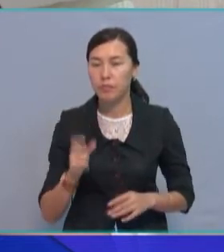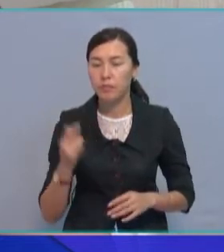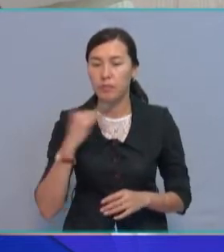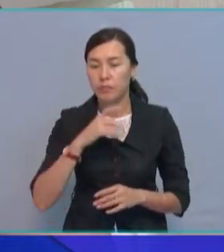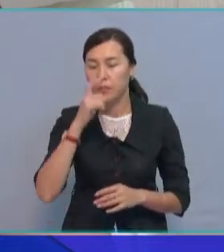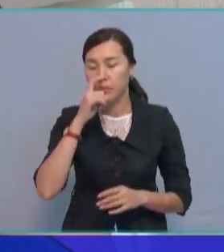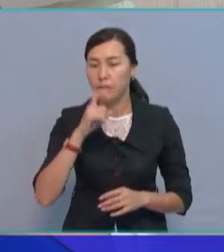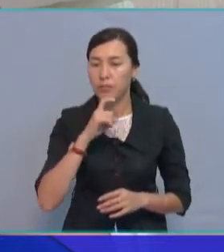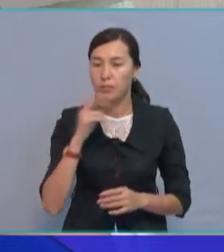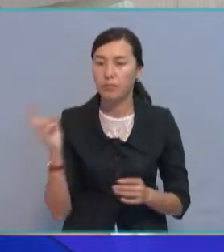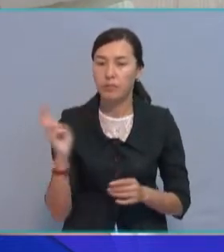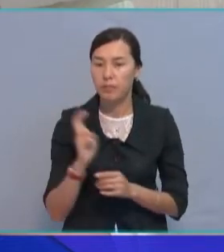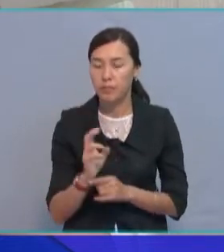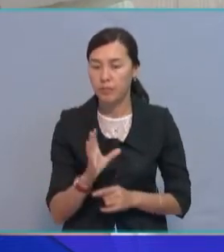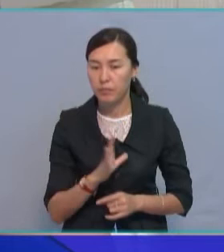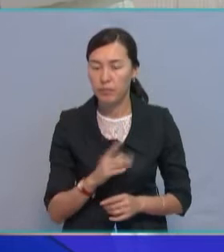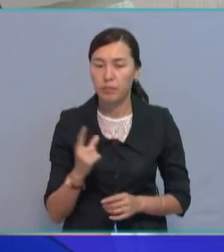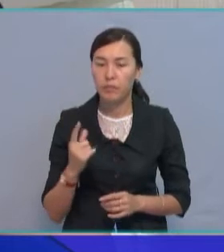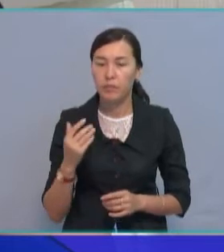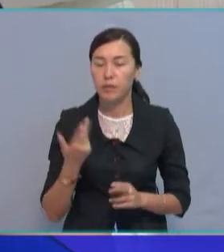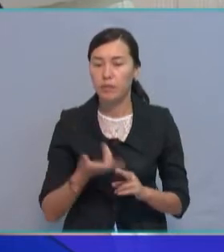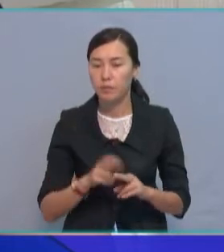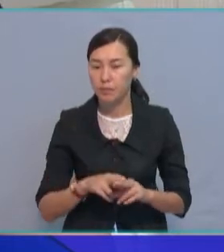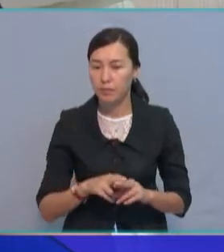көбісі түсінбей келіп жатты өзімізге. Бір жағы бұл